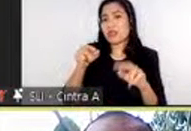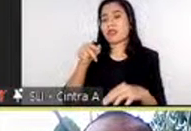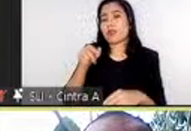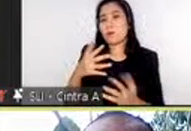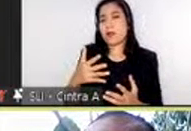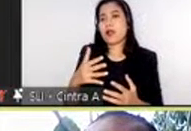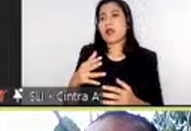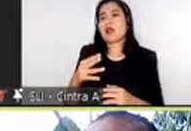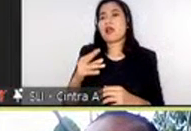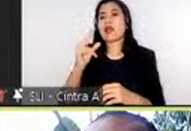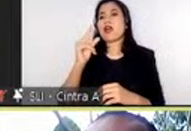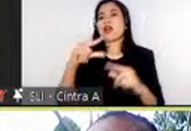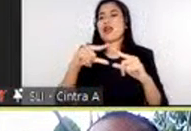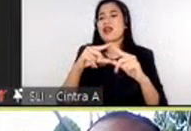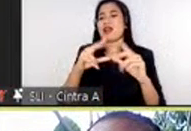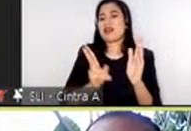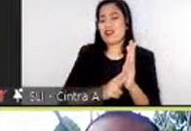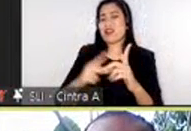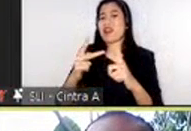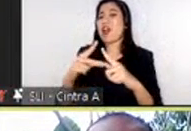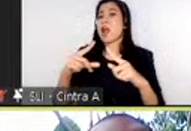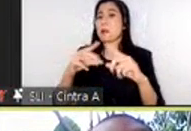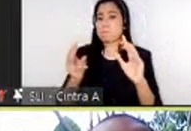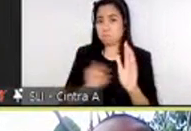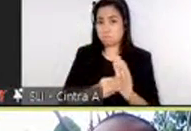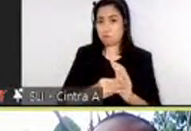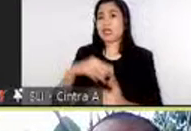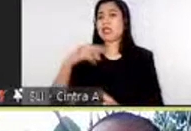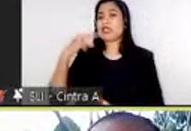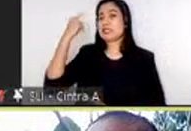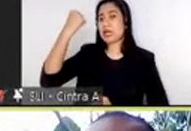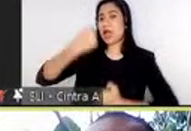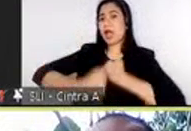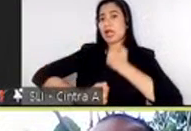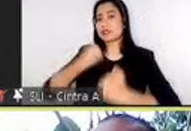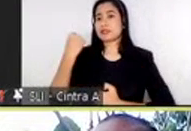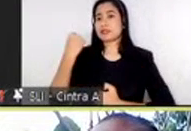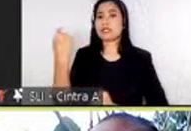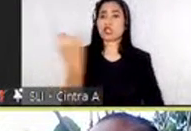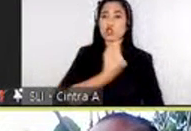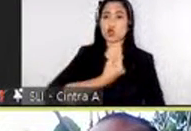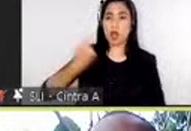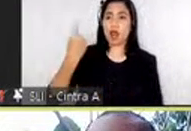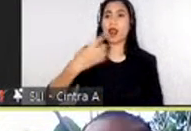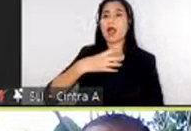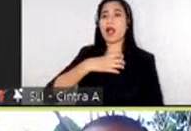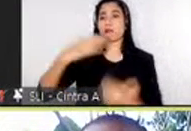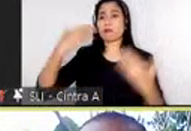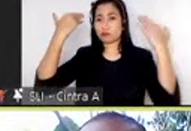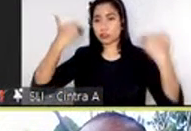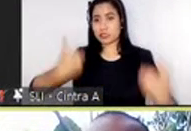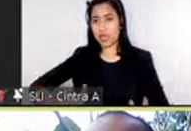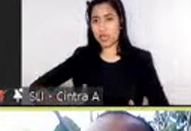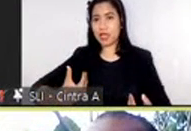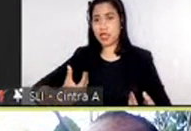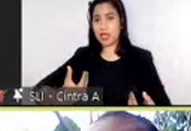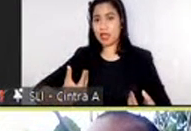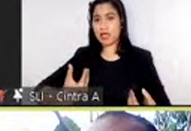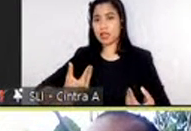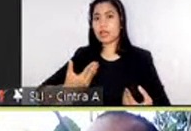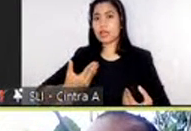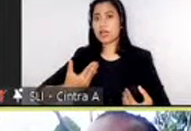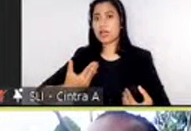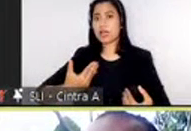ranham rencana aksi nasional hak asasi manusia di periode kelima maksud saya draf ya karena sampai sekarang